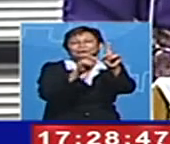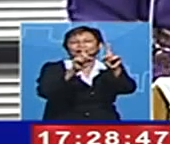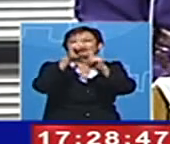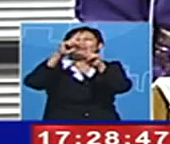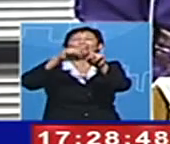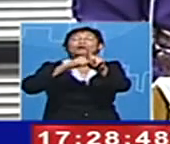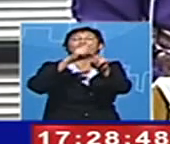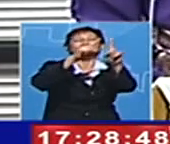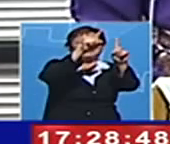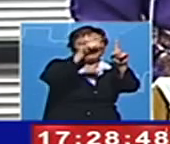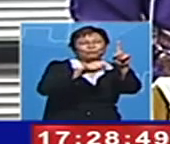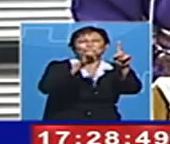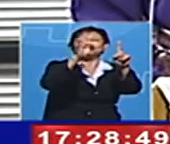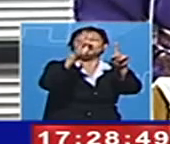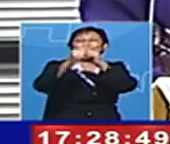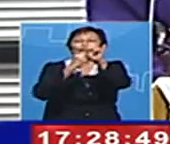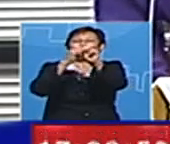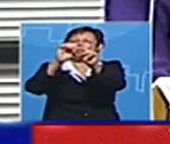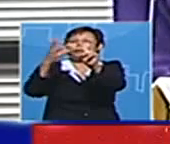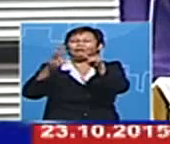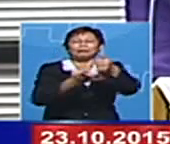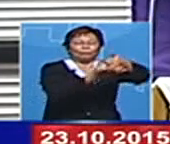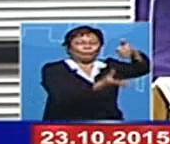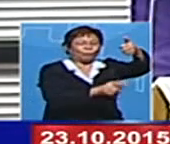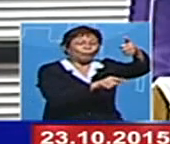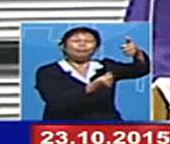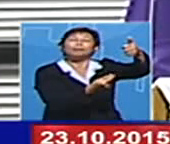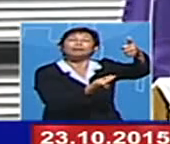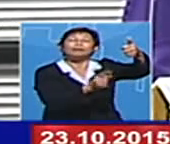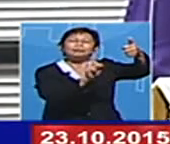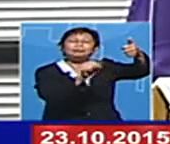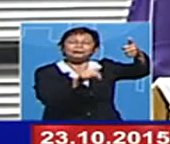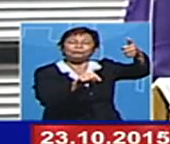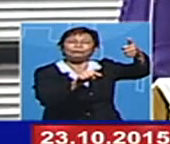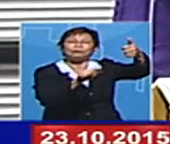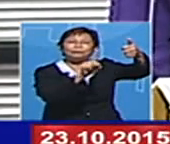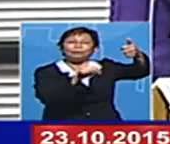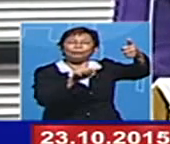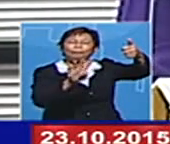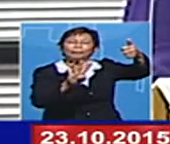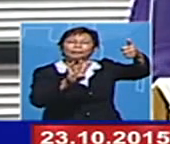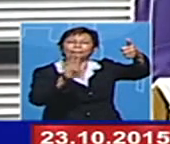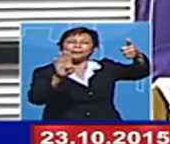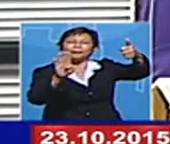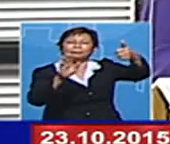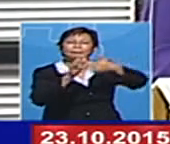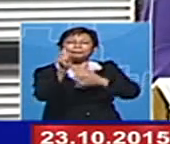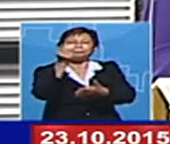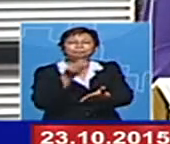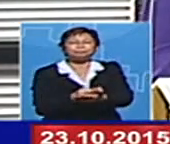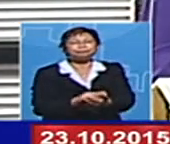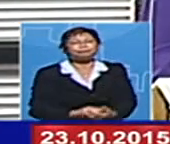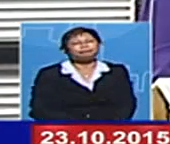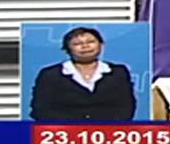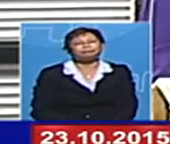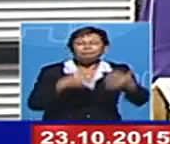bulan julai 2016 dengan peruntukan sebanyak 1.4 bilion